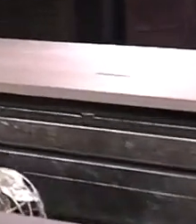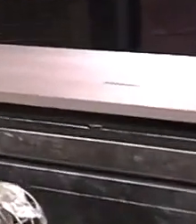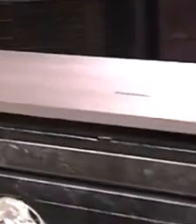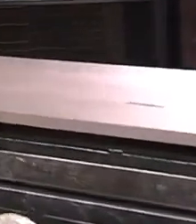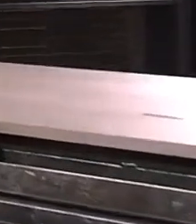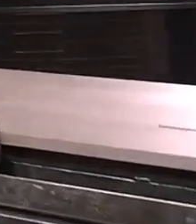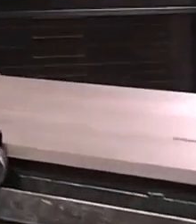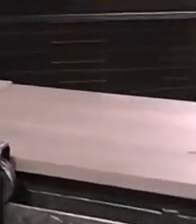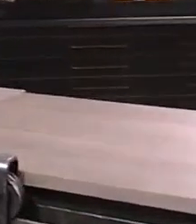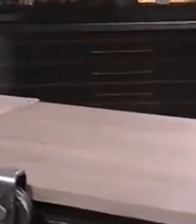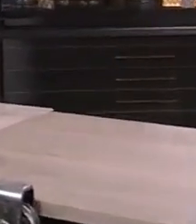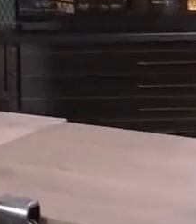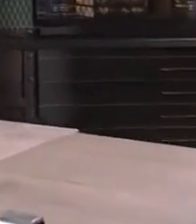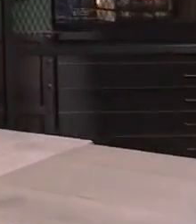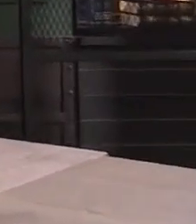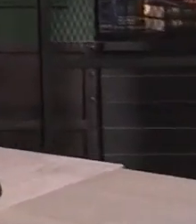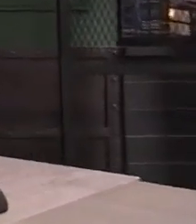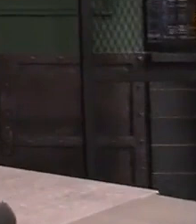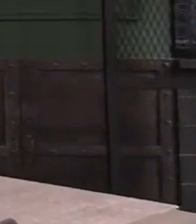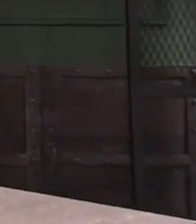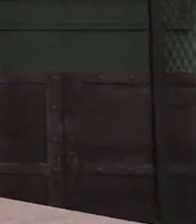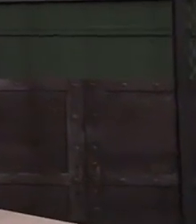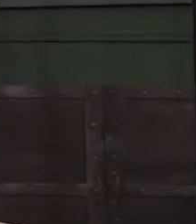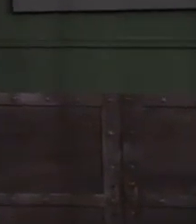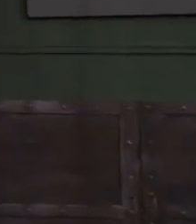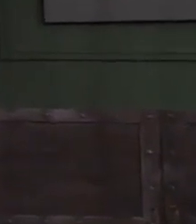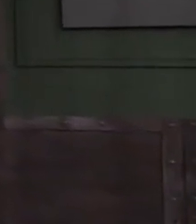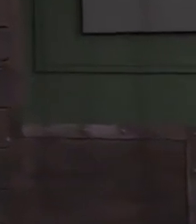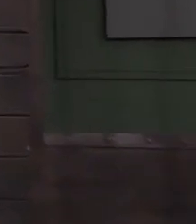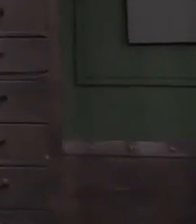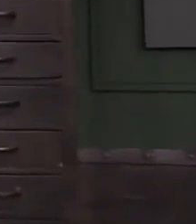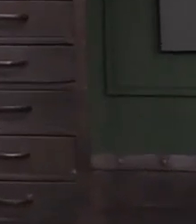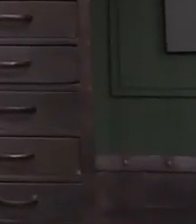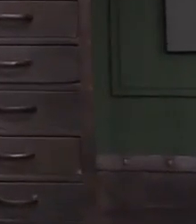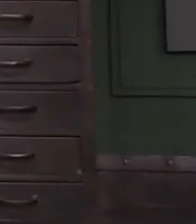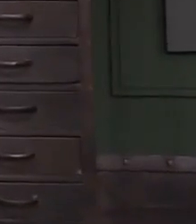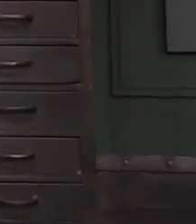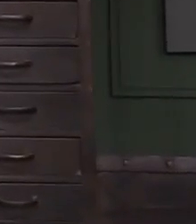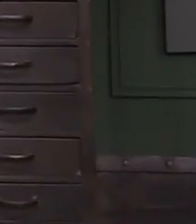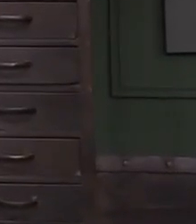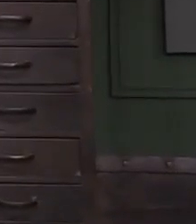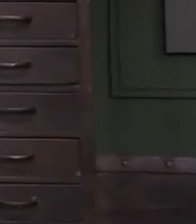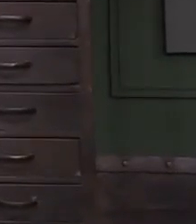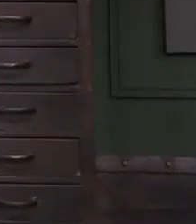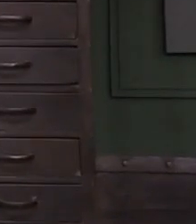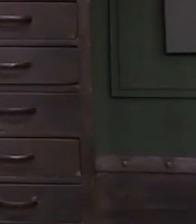싶으십니까? 그렇다면 사반 채널을 구독해주세요. 지금까지 이자연 기자였습니다.